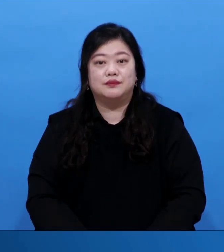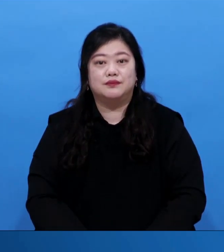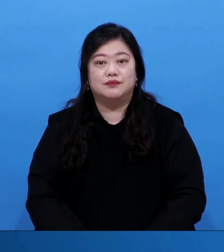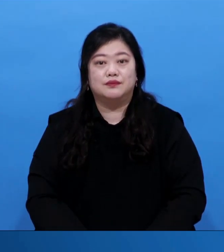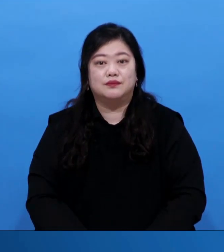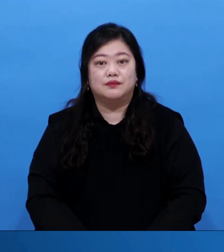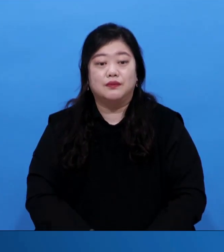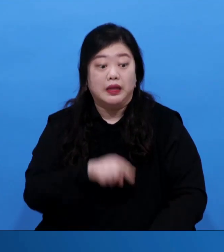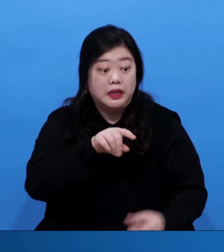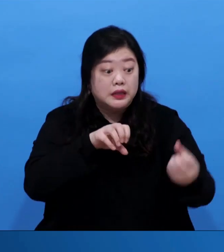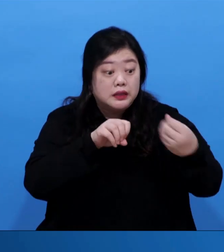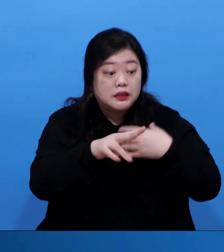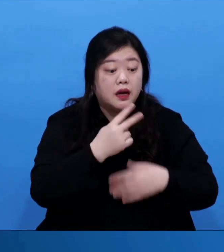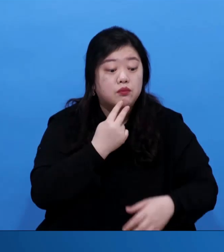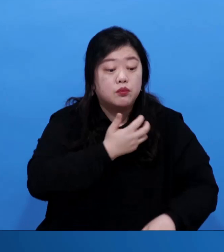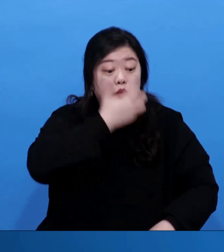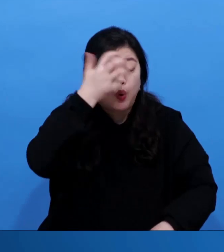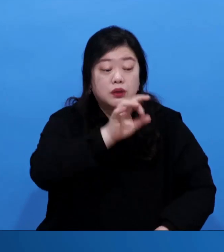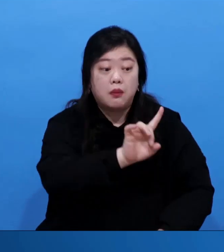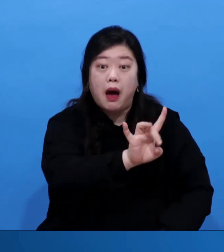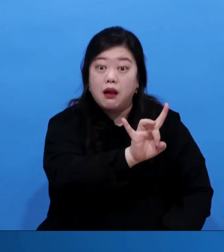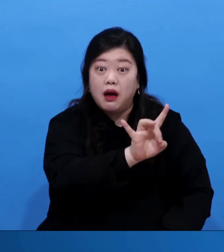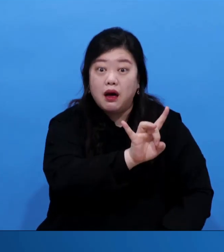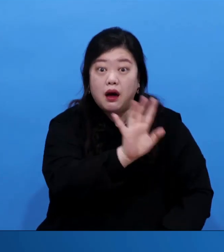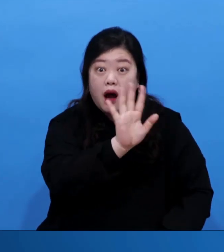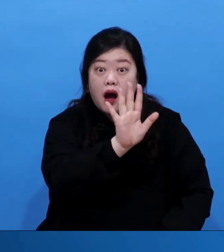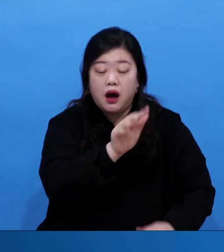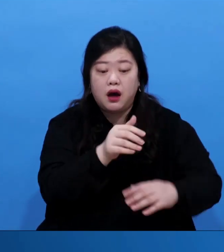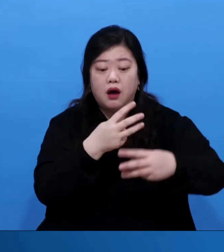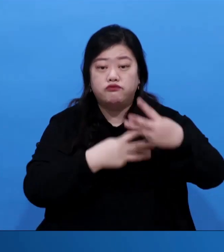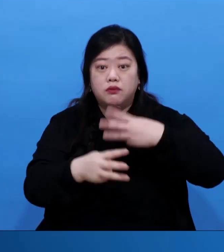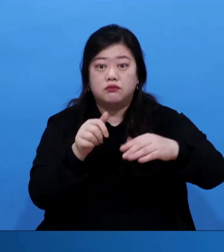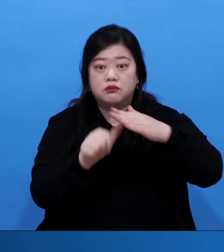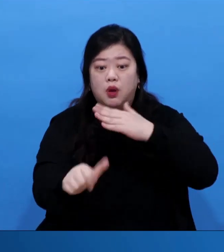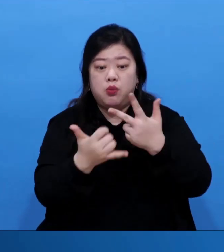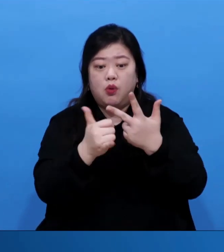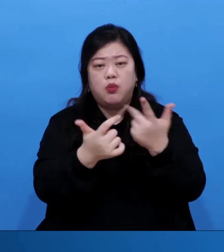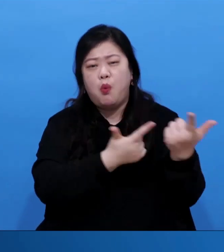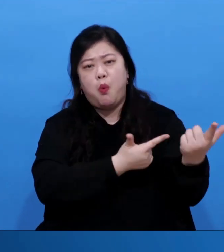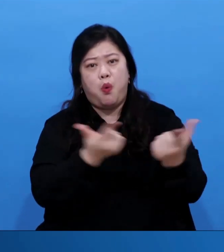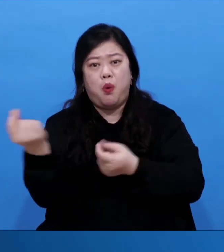came to all seven remnants. 그리고 이 오직 발견하게 되면